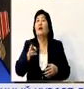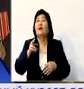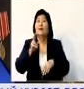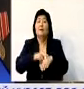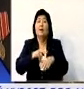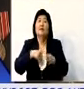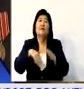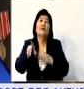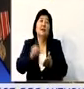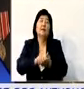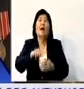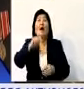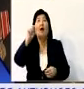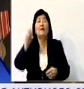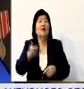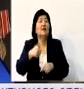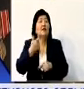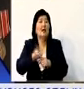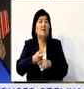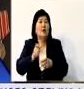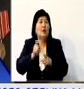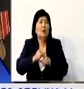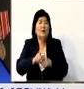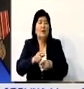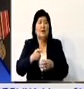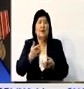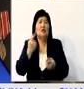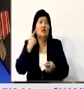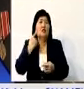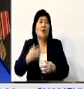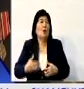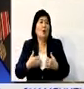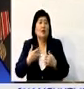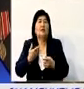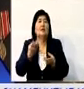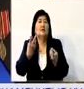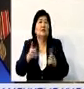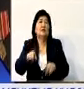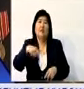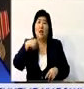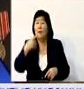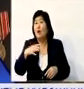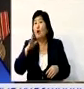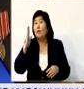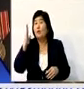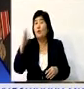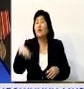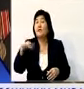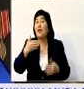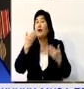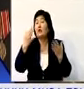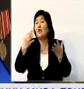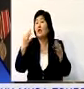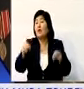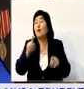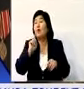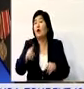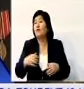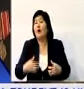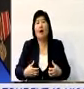отдых война само слово звучит угрожающе и лучше бы его не произносить пусть всевышний не допустит того